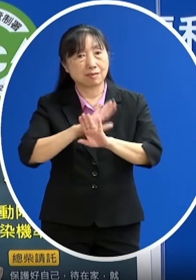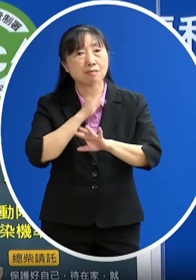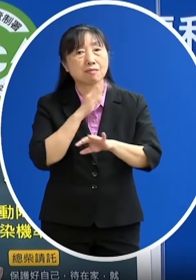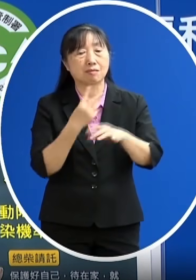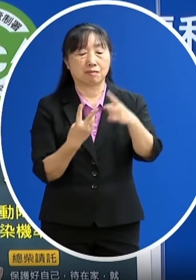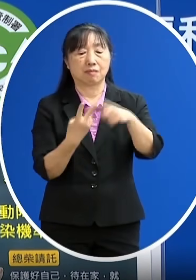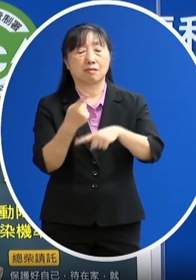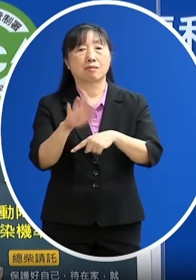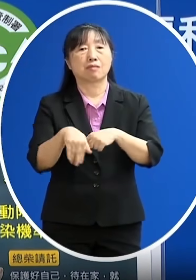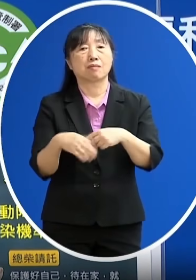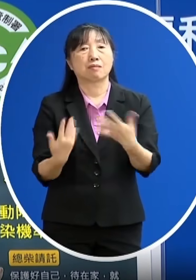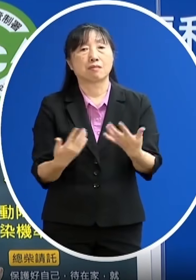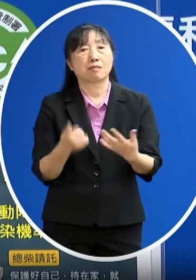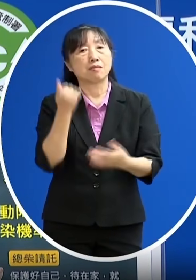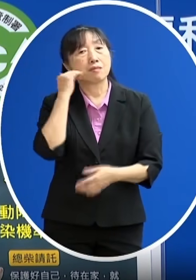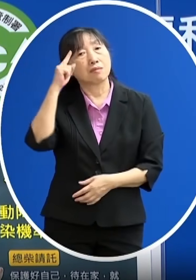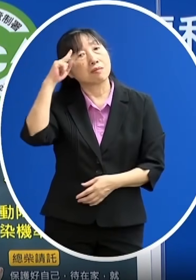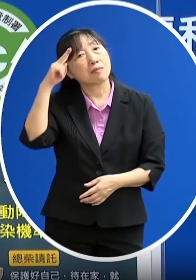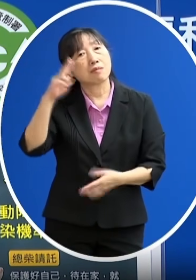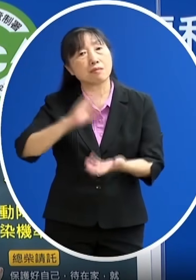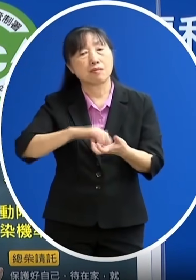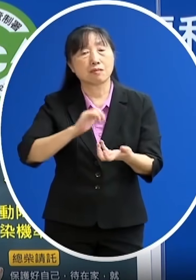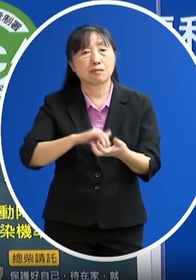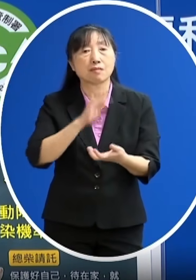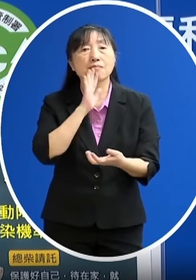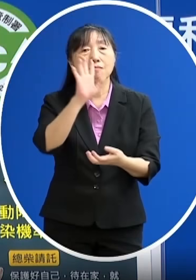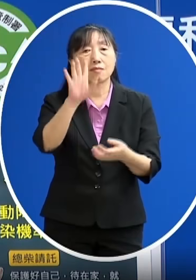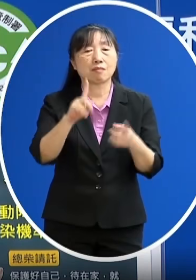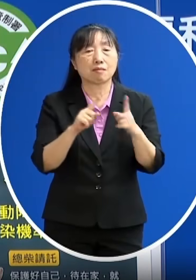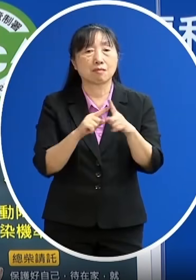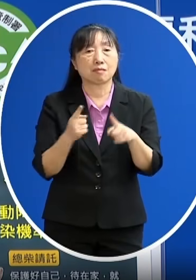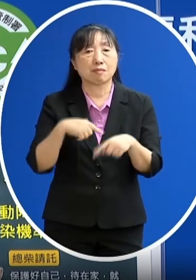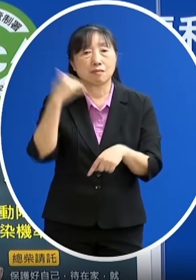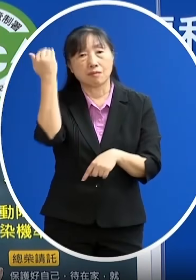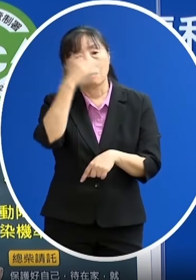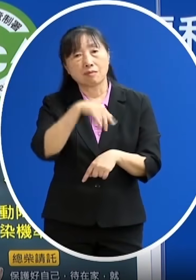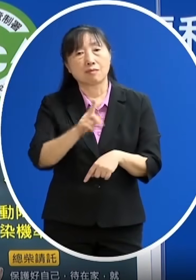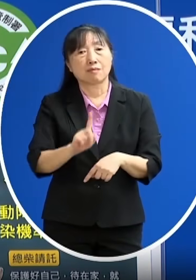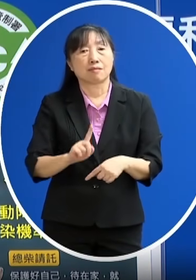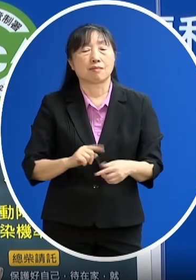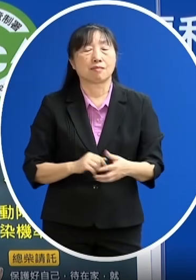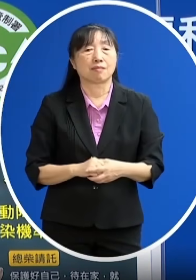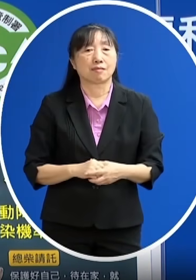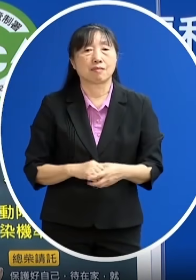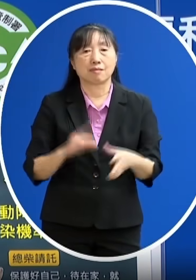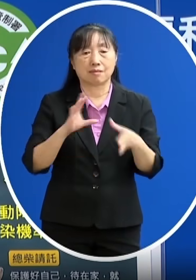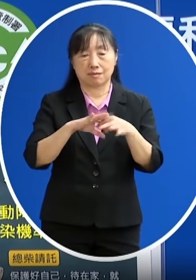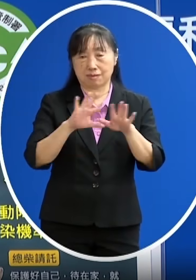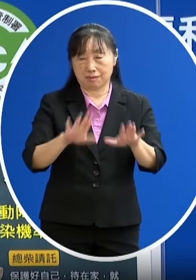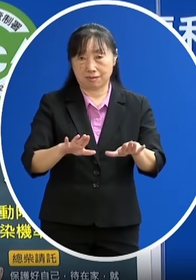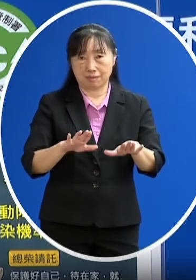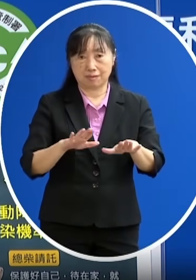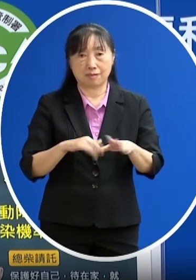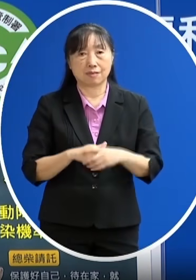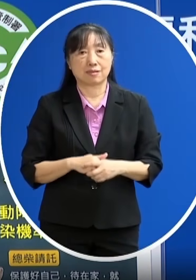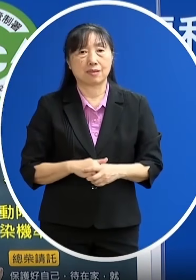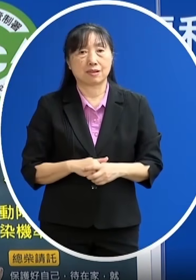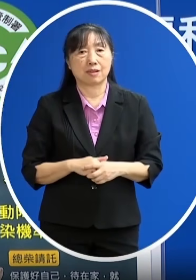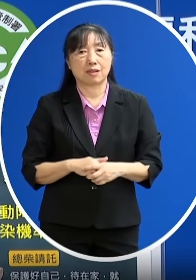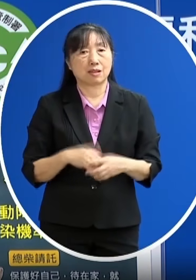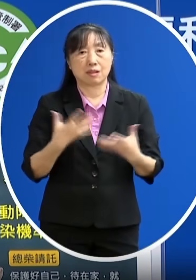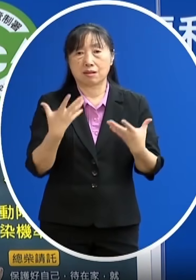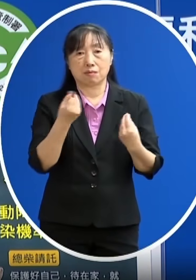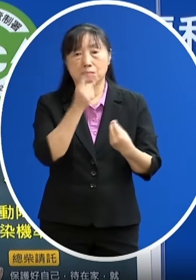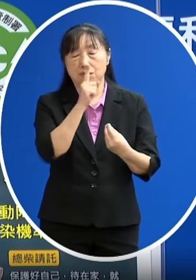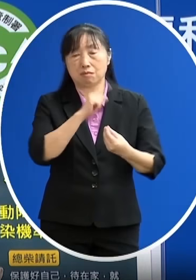到1/3，但是过个2天，好，就有一些的关联性就会出来，好，所以目前来讲，好，绝对没